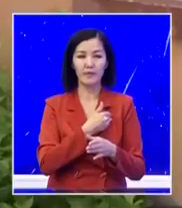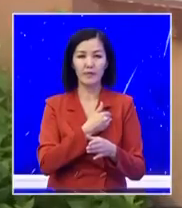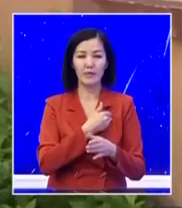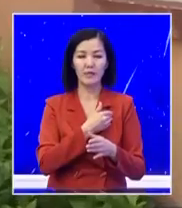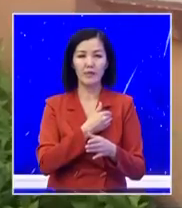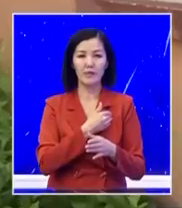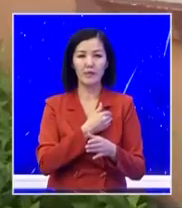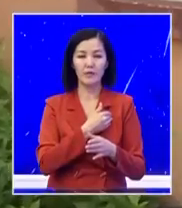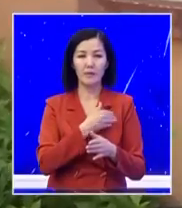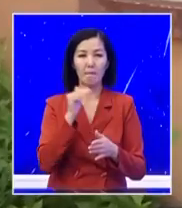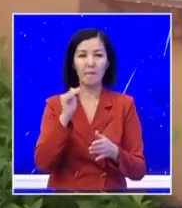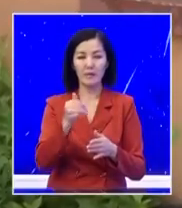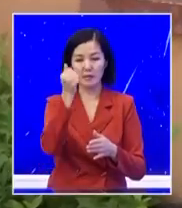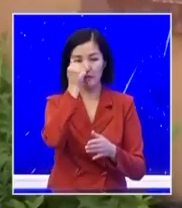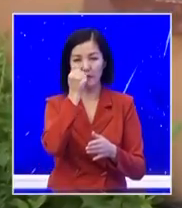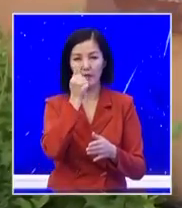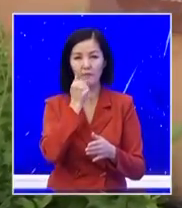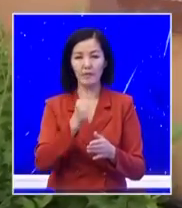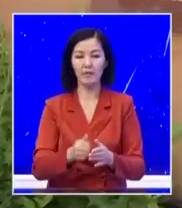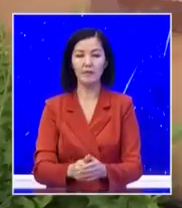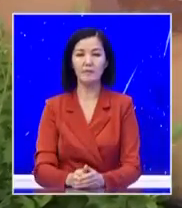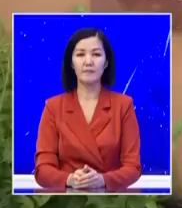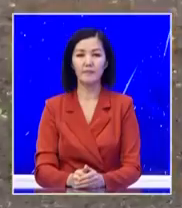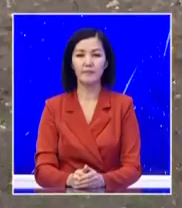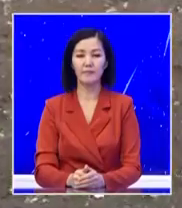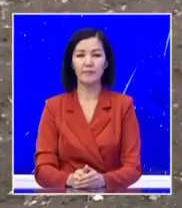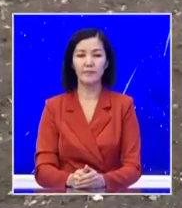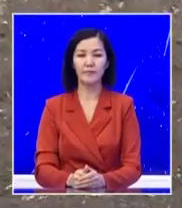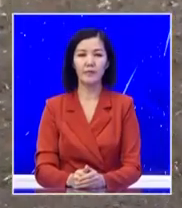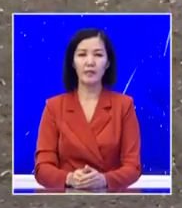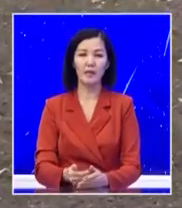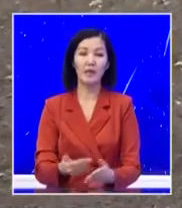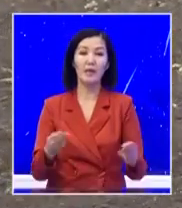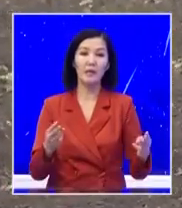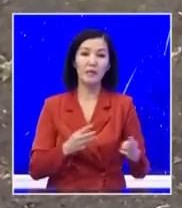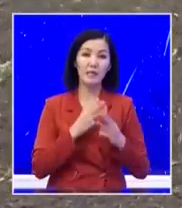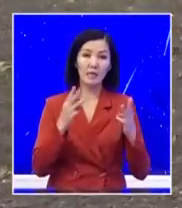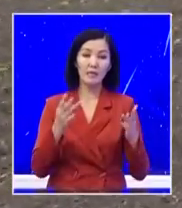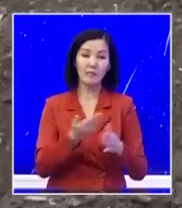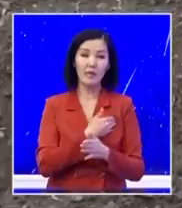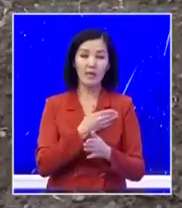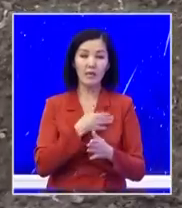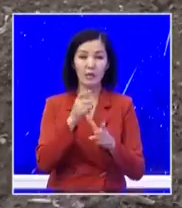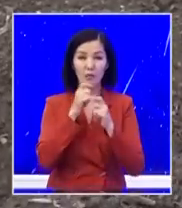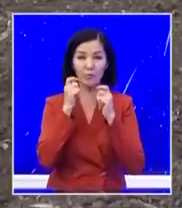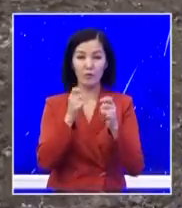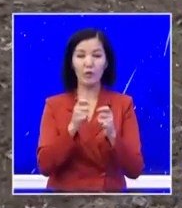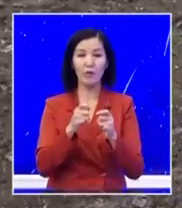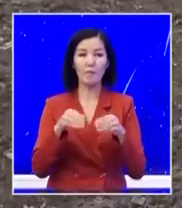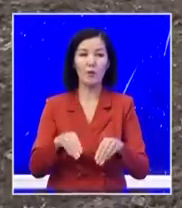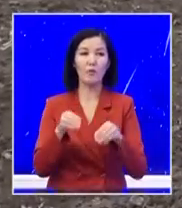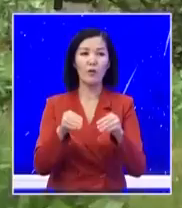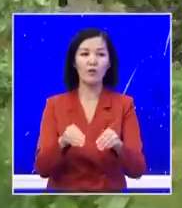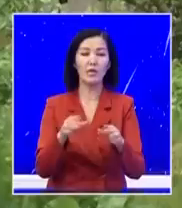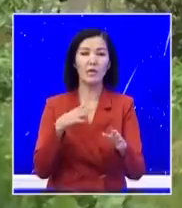азаматтарына шексіз алғысымызды айтамыз, Алла разы болсын. Ниет пейілдеріне қарай бұйырған, бау бақша егіліп,